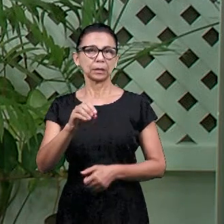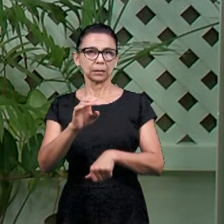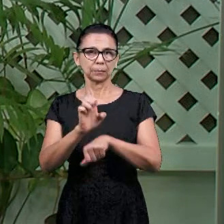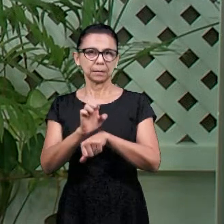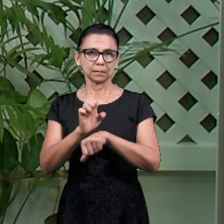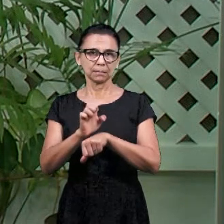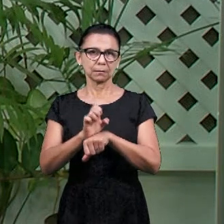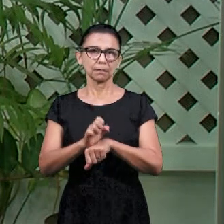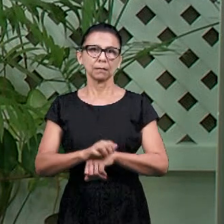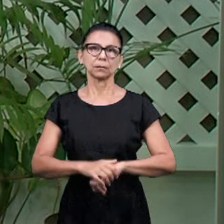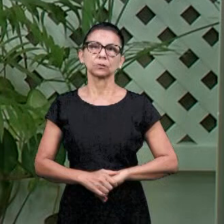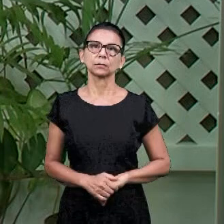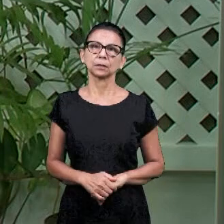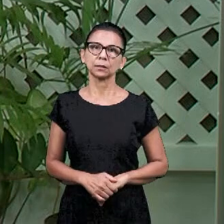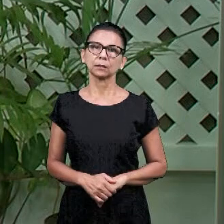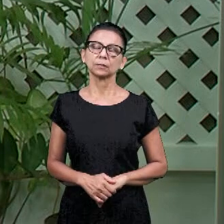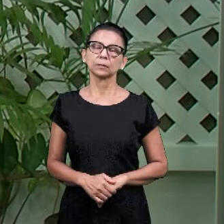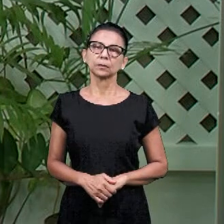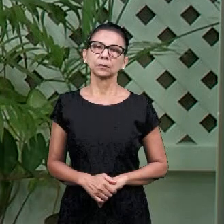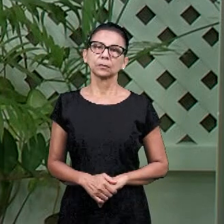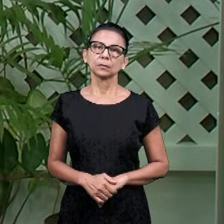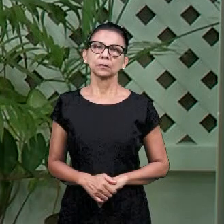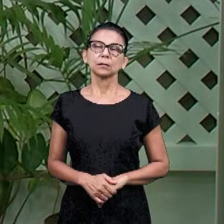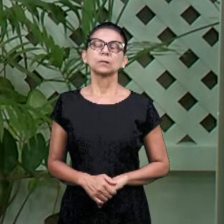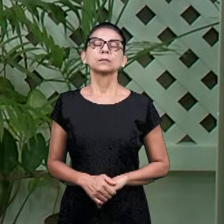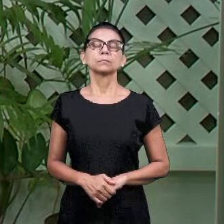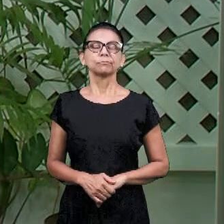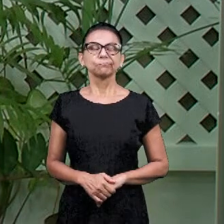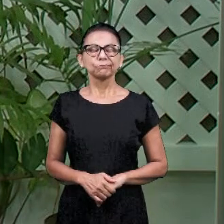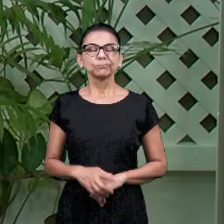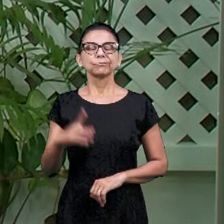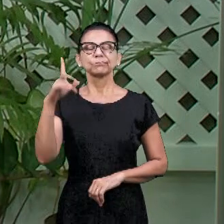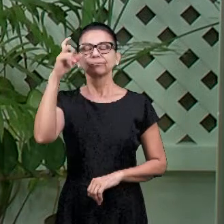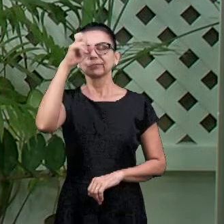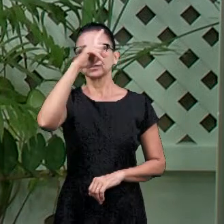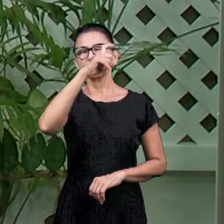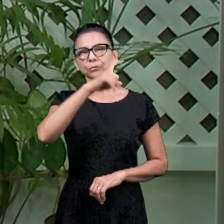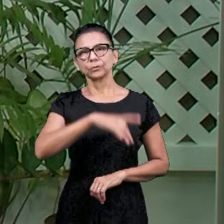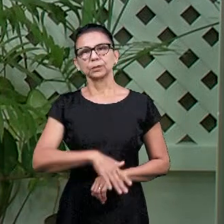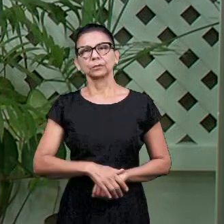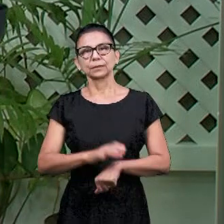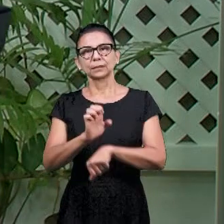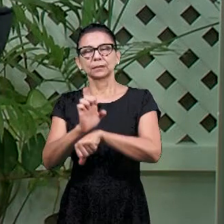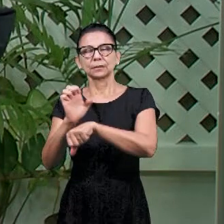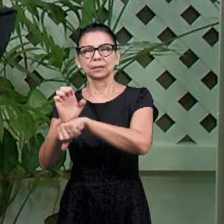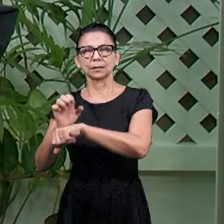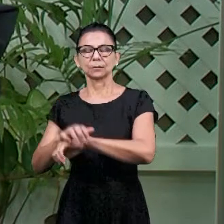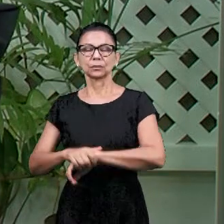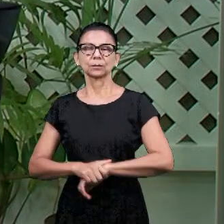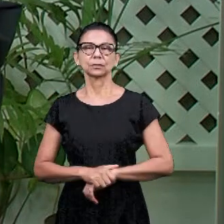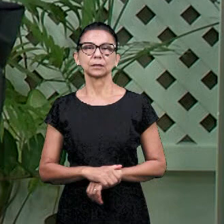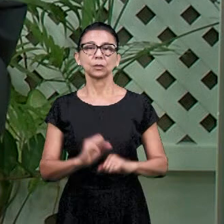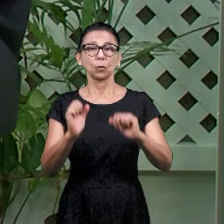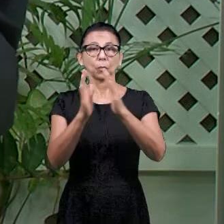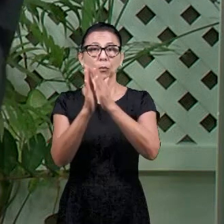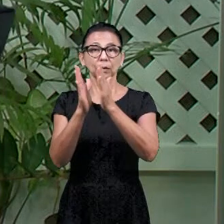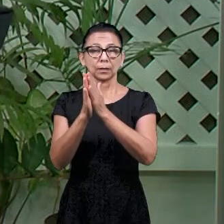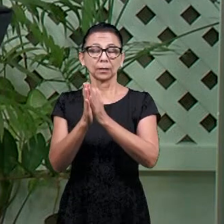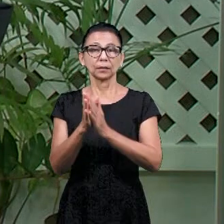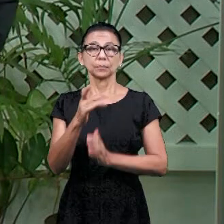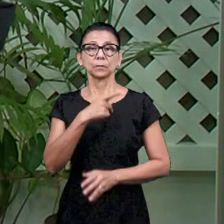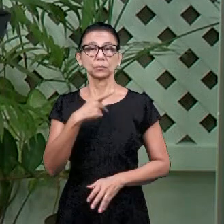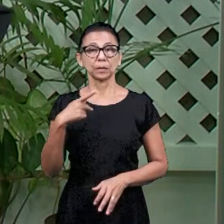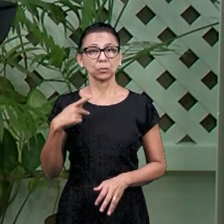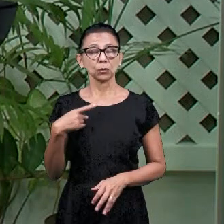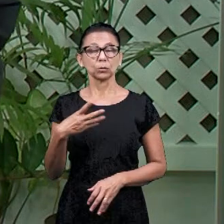qui démontre quelques difficultés. Ils sont loin géographiquement. Nous avons besoin de prier